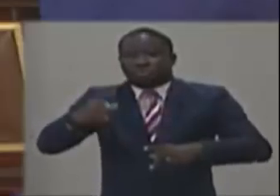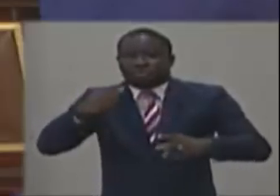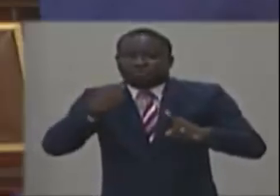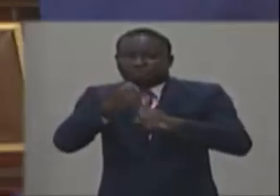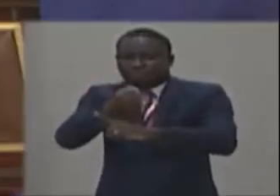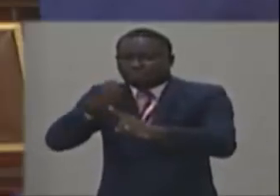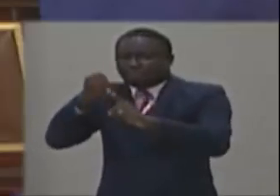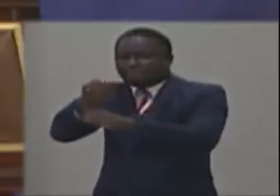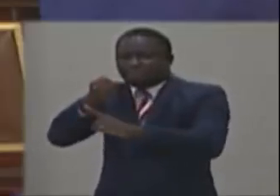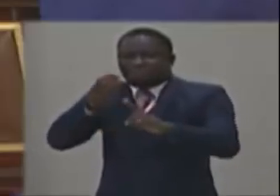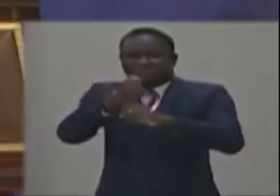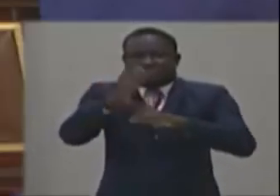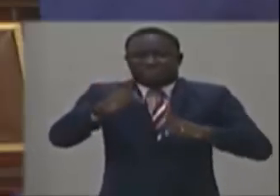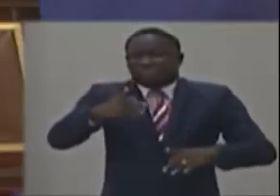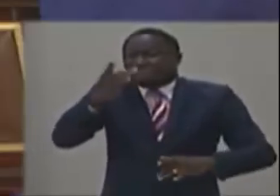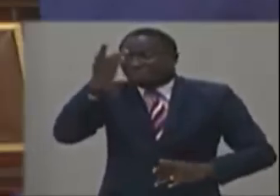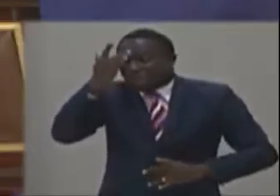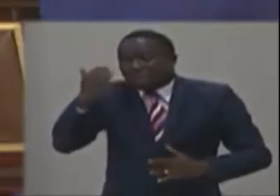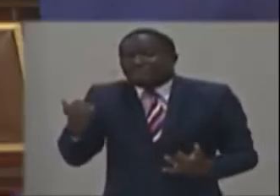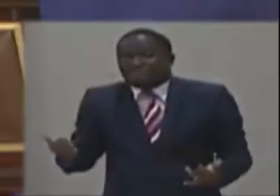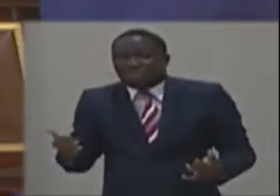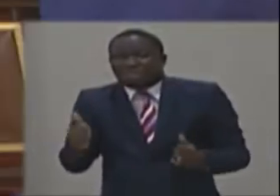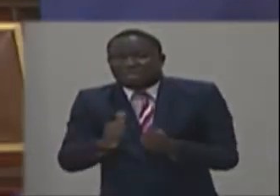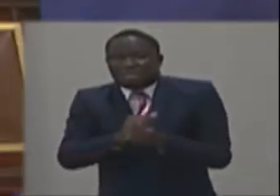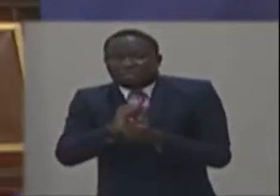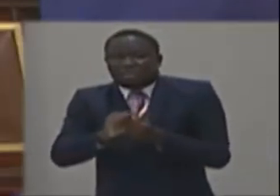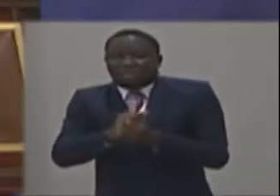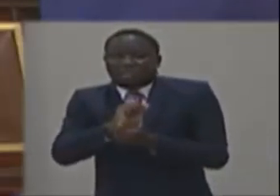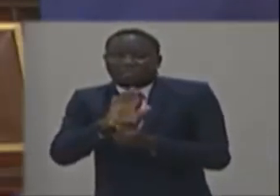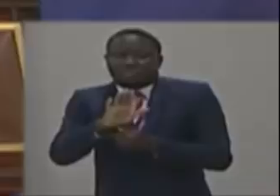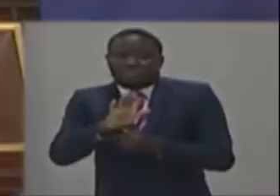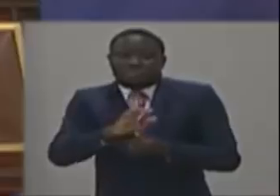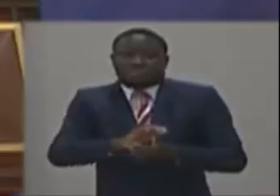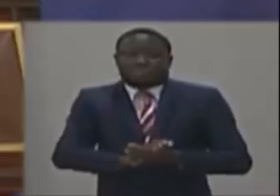patake moun qui malade à coronavirus.